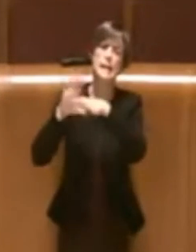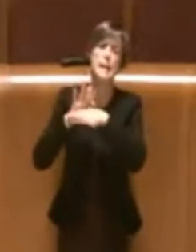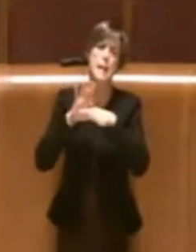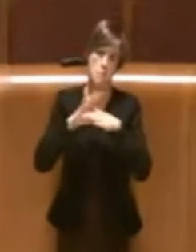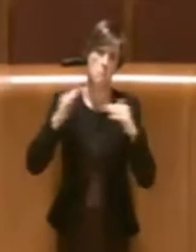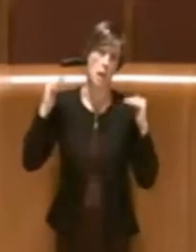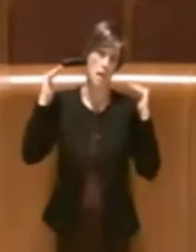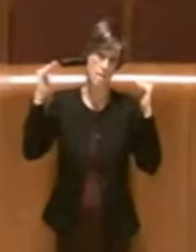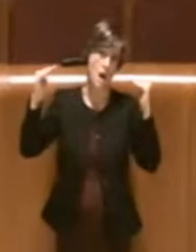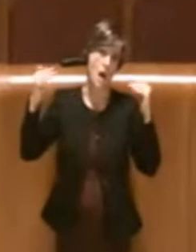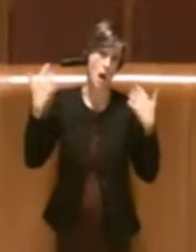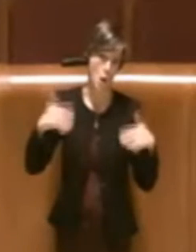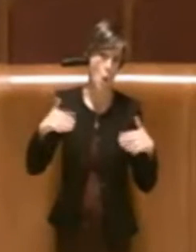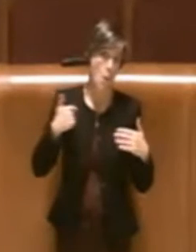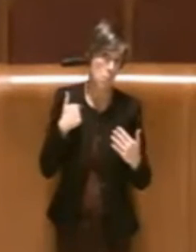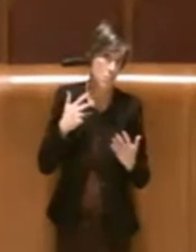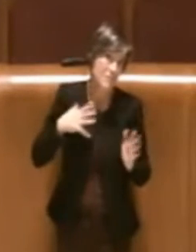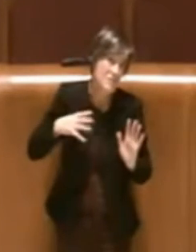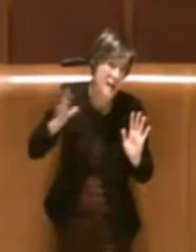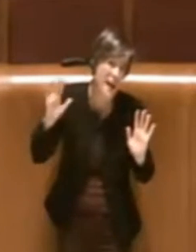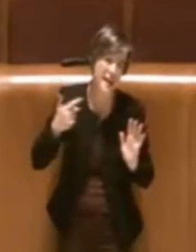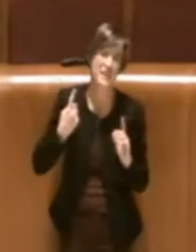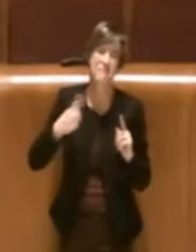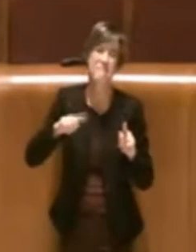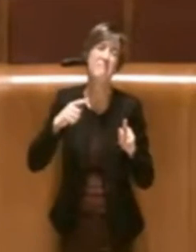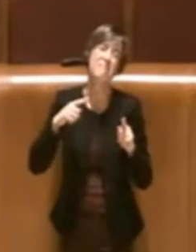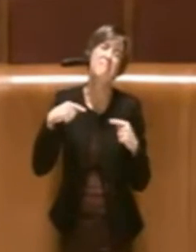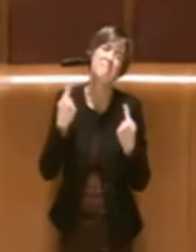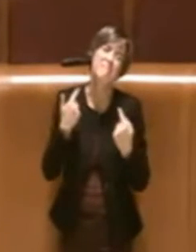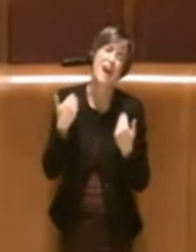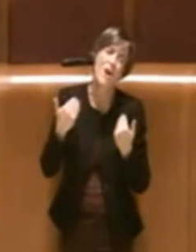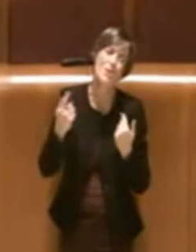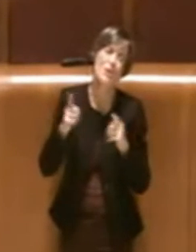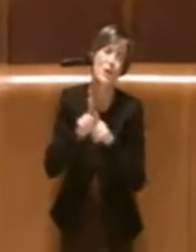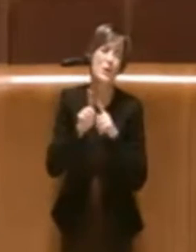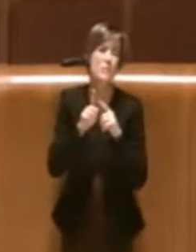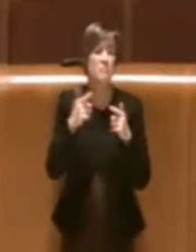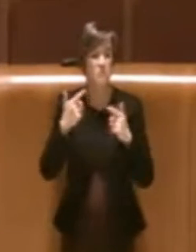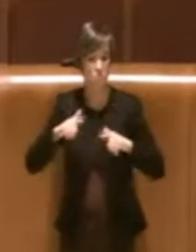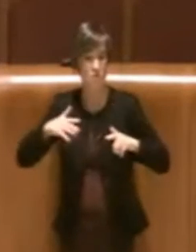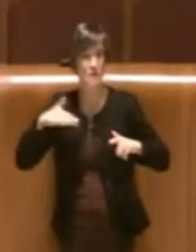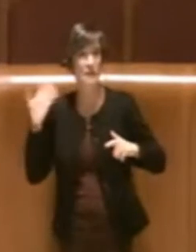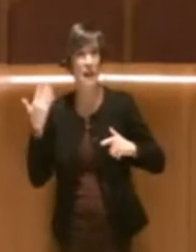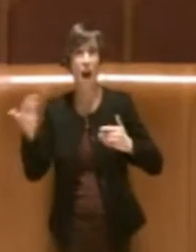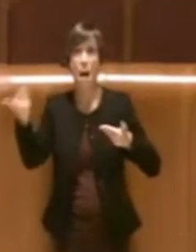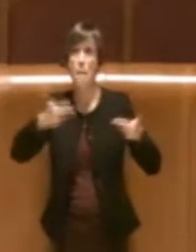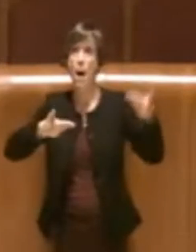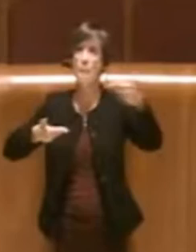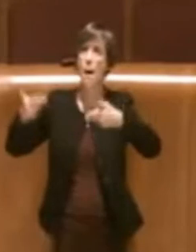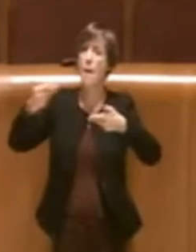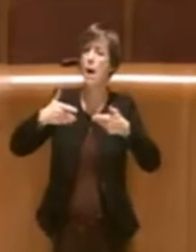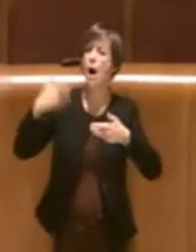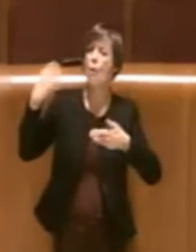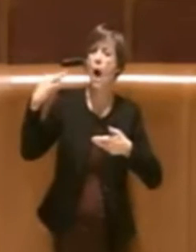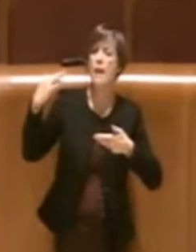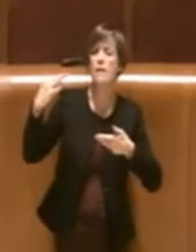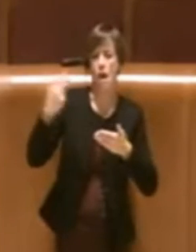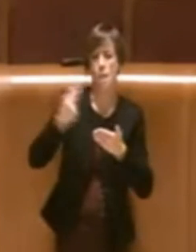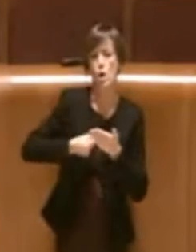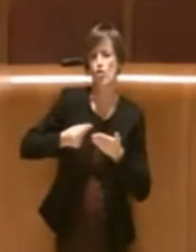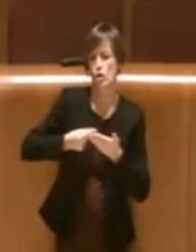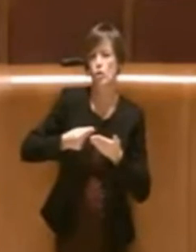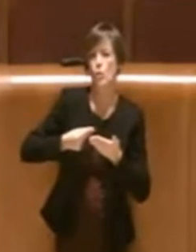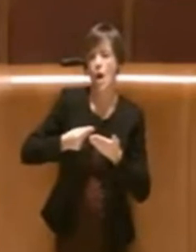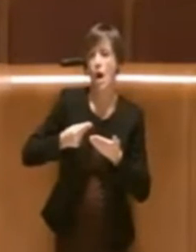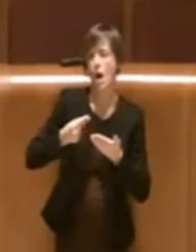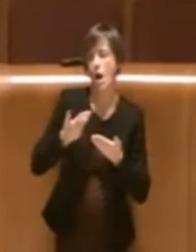ce lo auguriamo, che possano portare quindi nella nostra città anche una qualità progettuale che purtroppo non sempre riusciamo